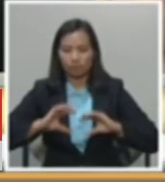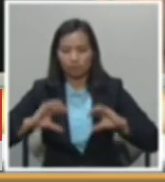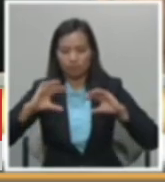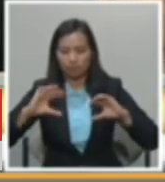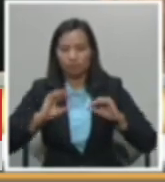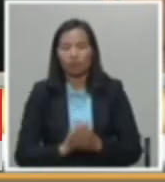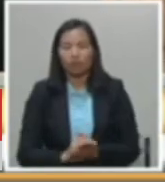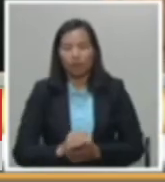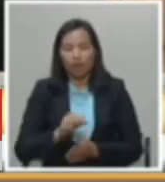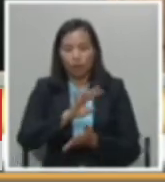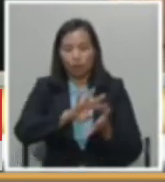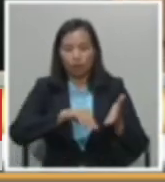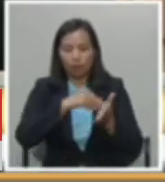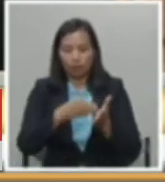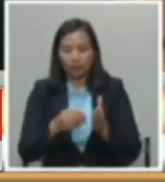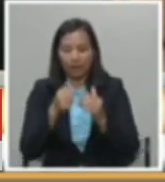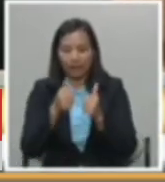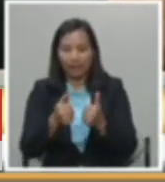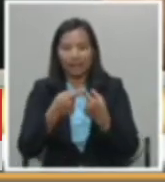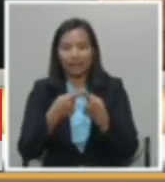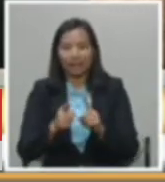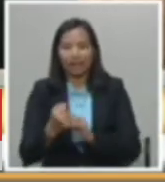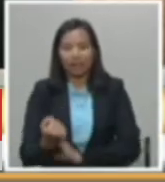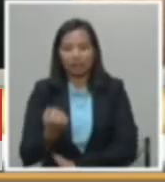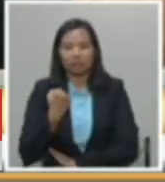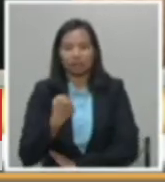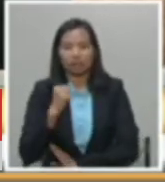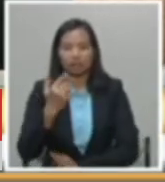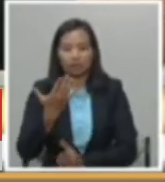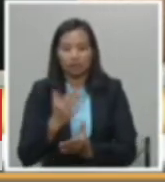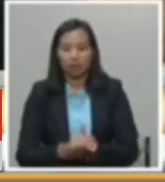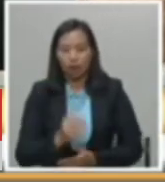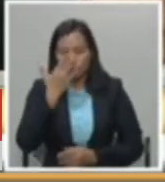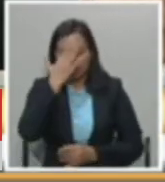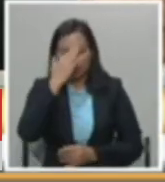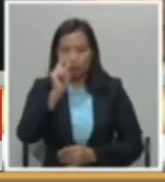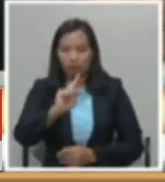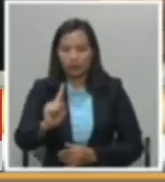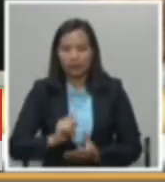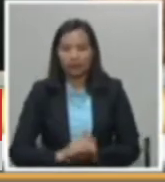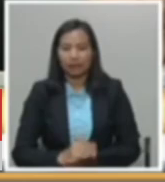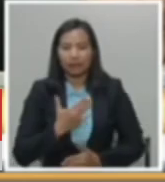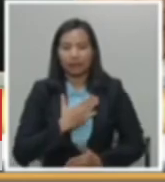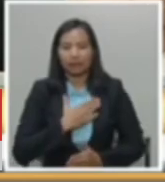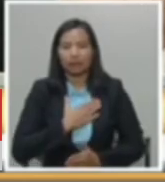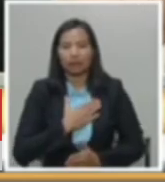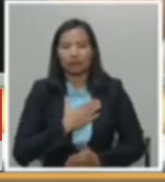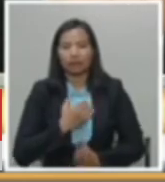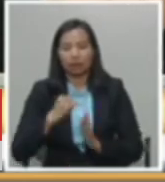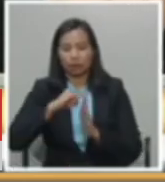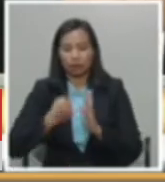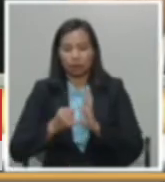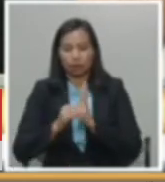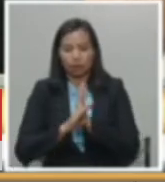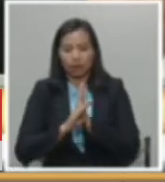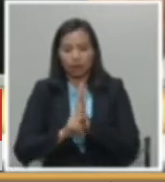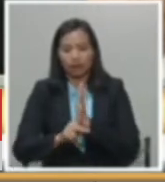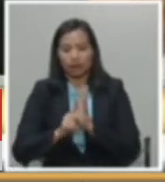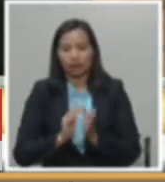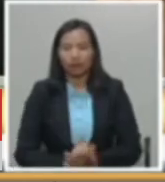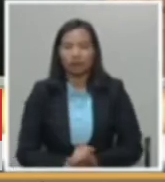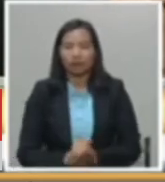นาดีแต่ท่านไม่เข้มข้นเพราะว่าผมนี่อยู่จังหวัดชายแดนผมจะไม่ยกตัวอย่าง